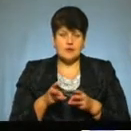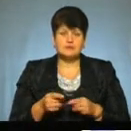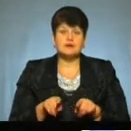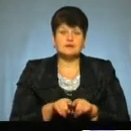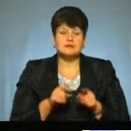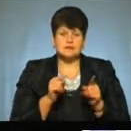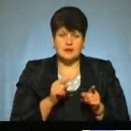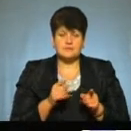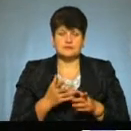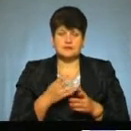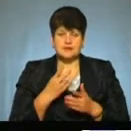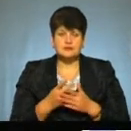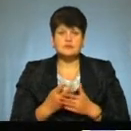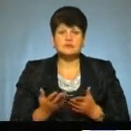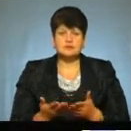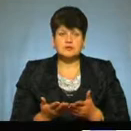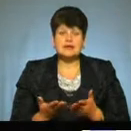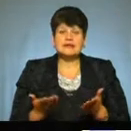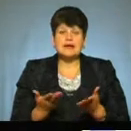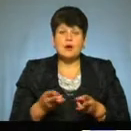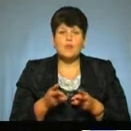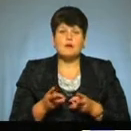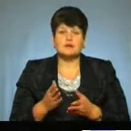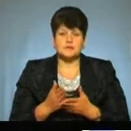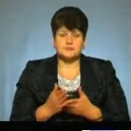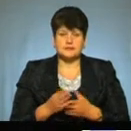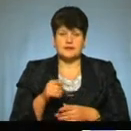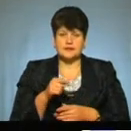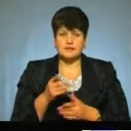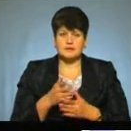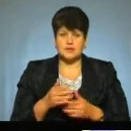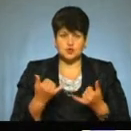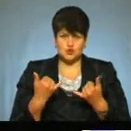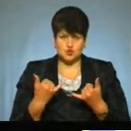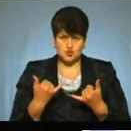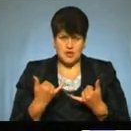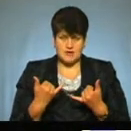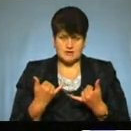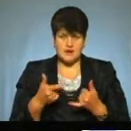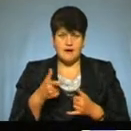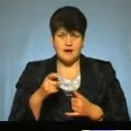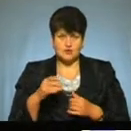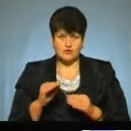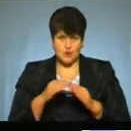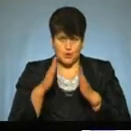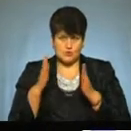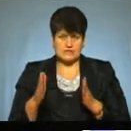таки, виходячи із того, яке опалення стоїть. Там, де сучасні стоять газові установки,